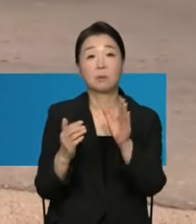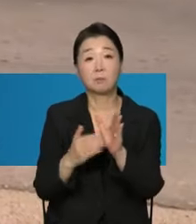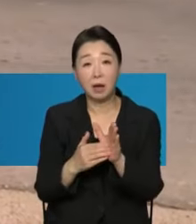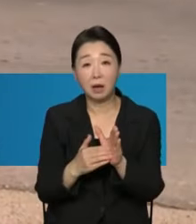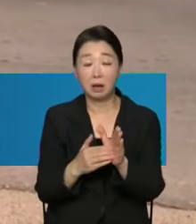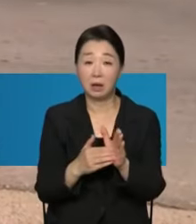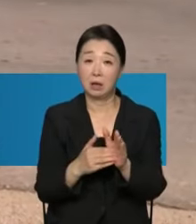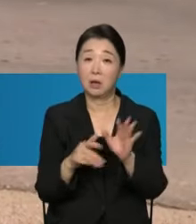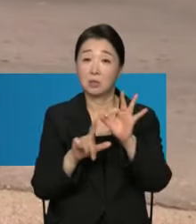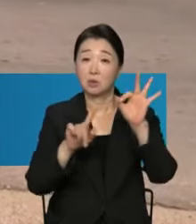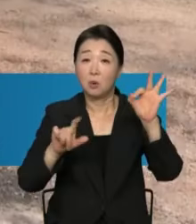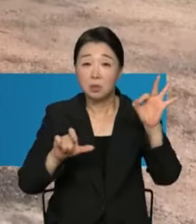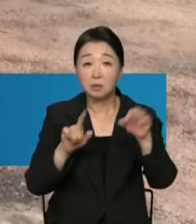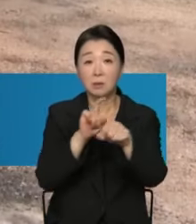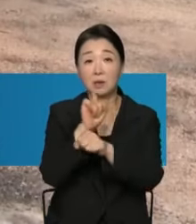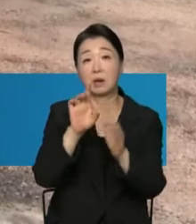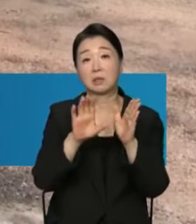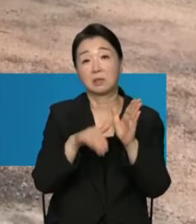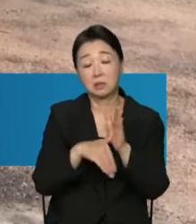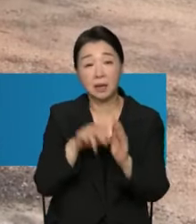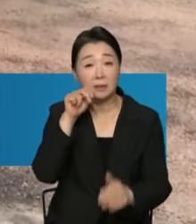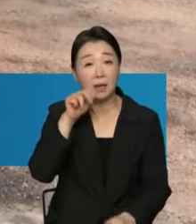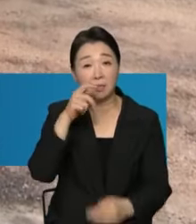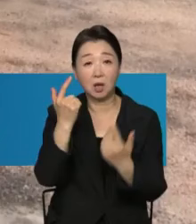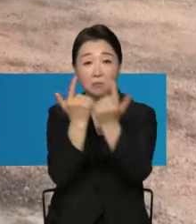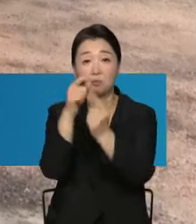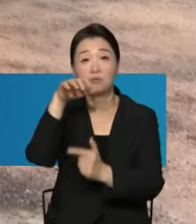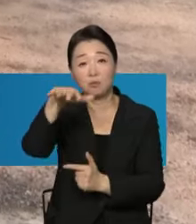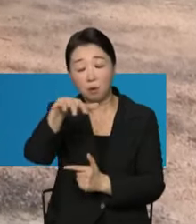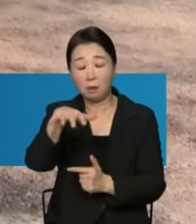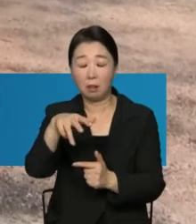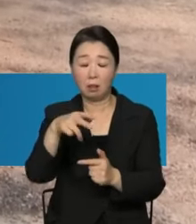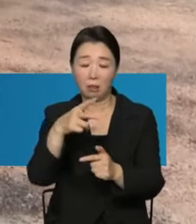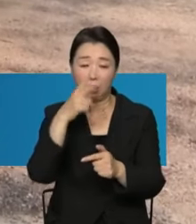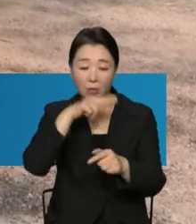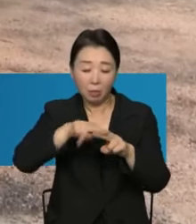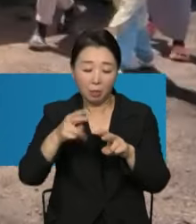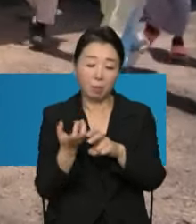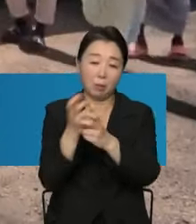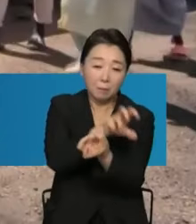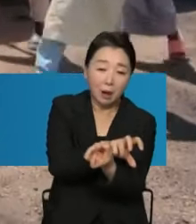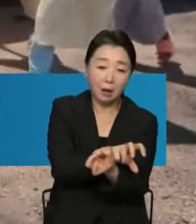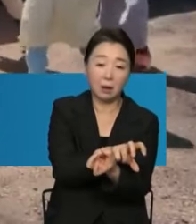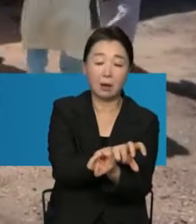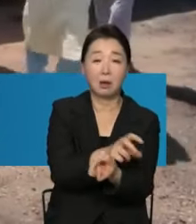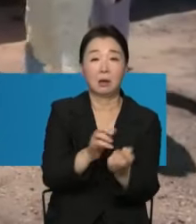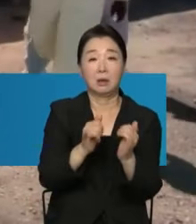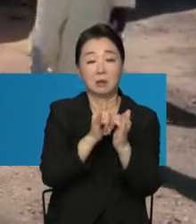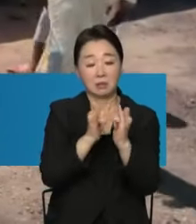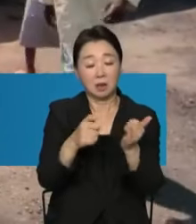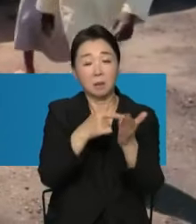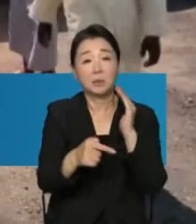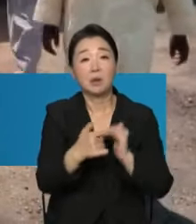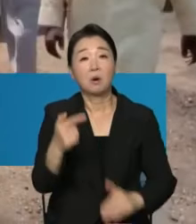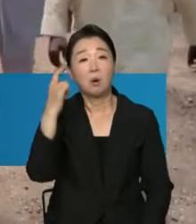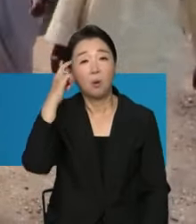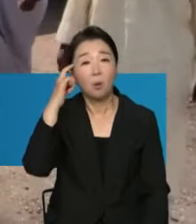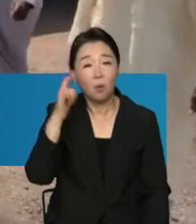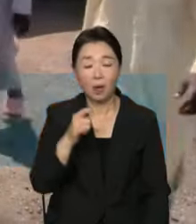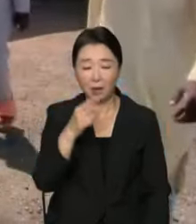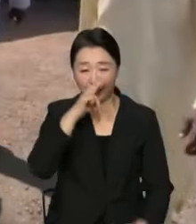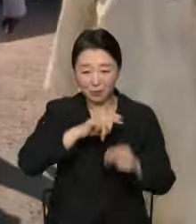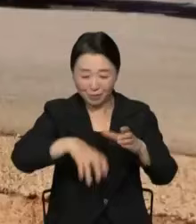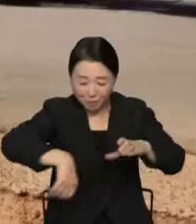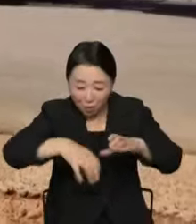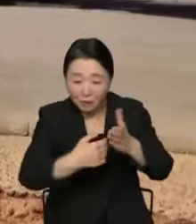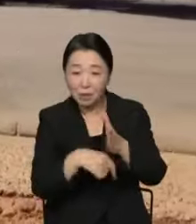반쯤 나이지리아 북부 지가와주의 한 마을에서 유조차가 뒤집어졌는데요. 인명피해가 커진 건 유조차에서 연료를